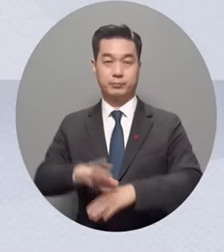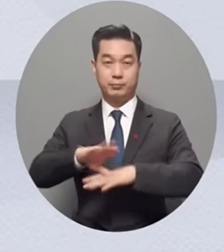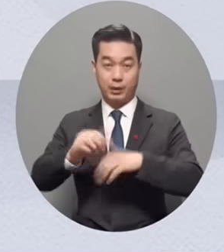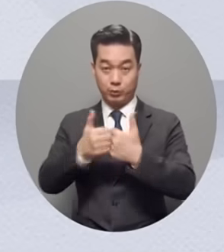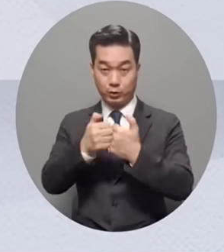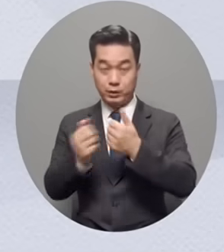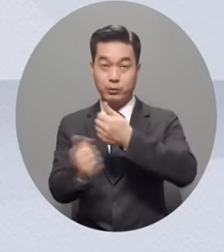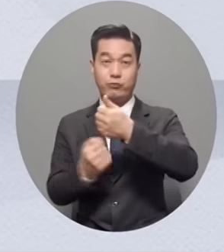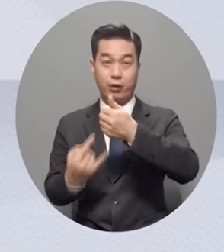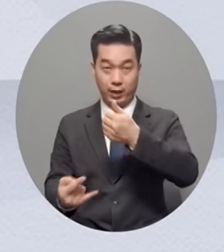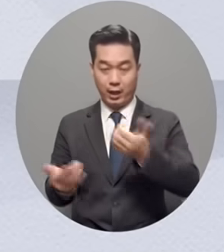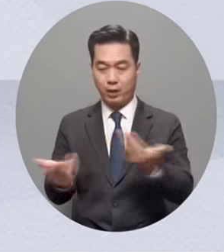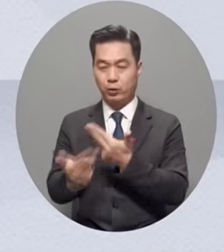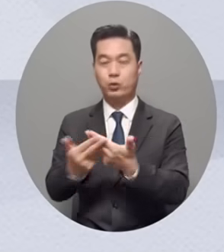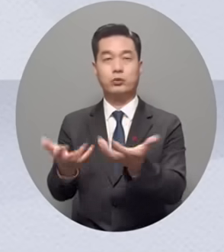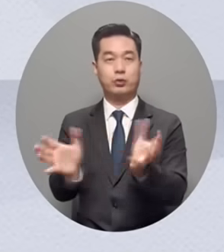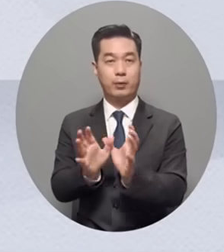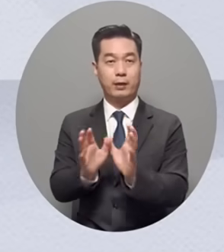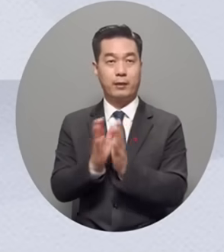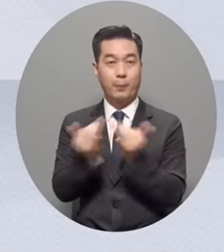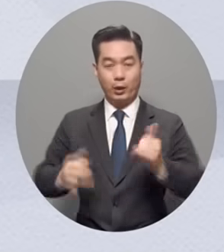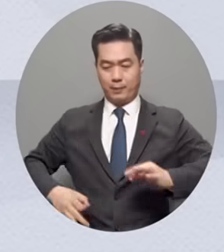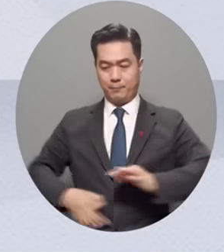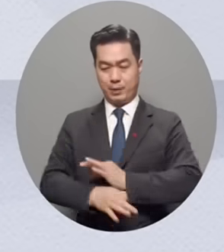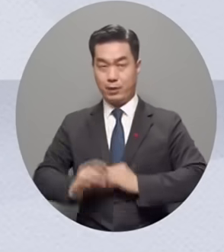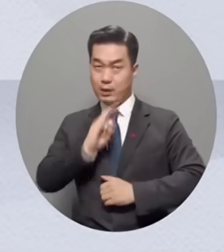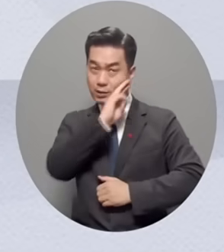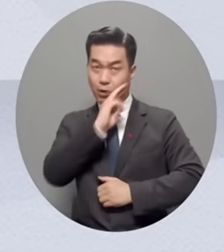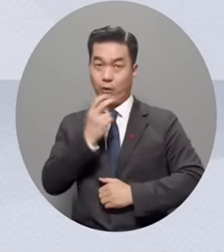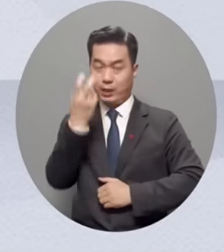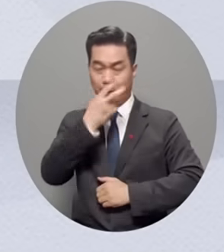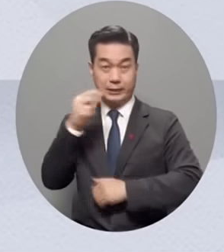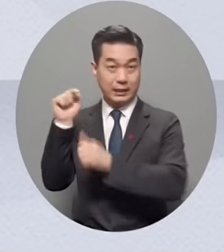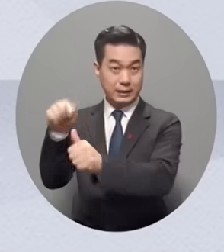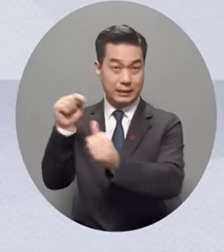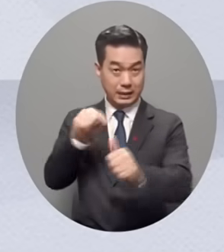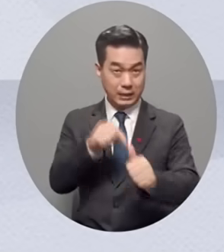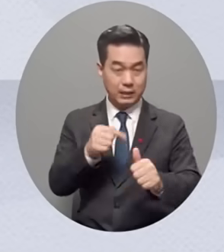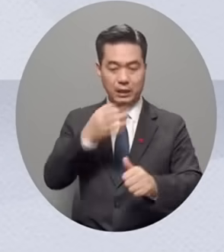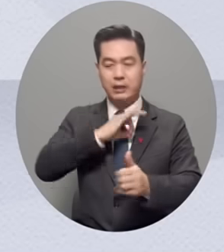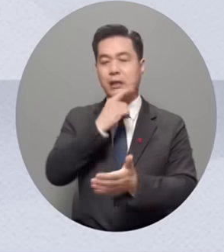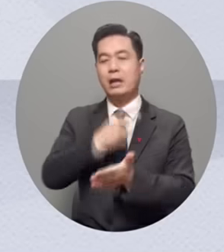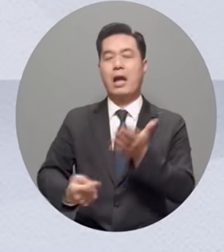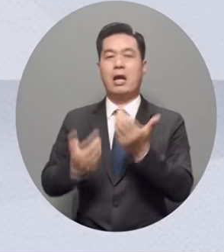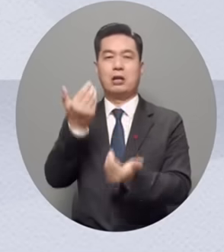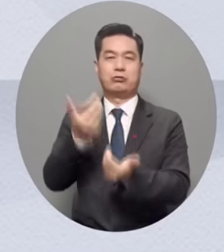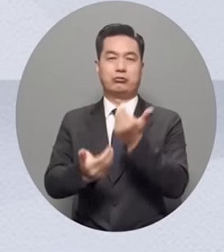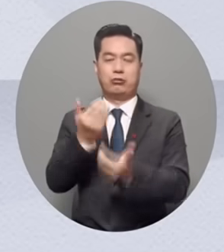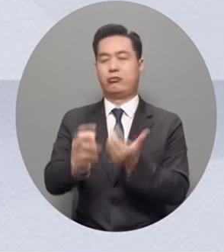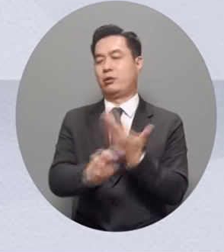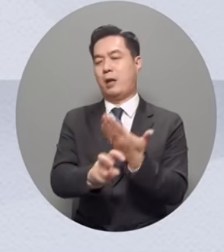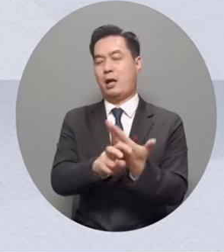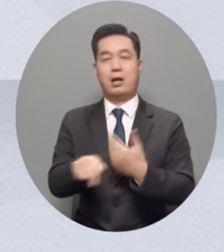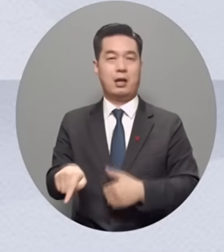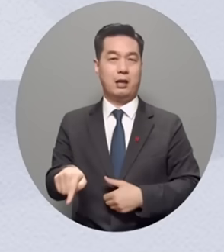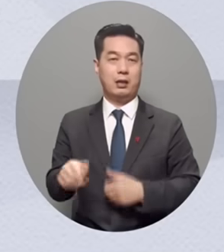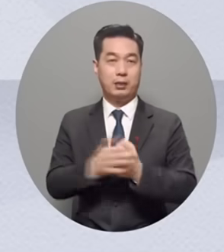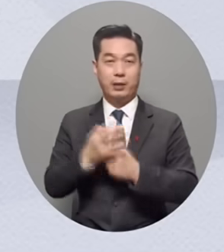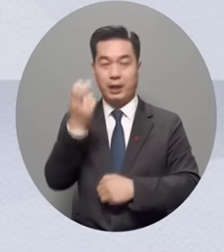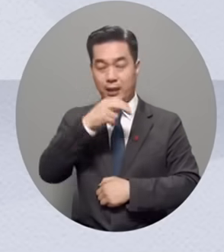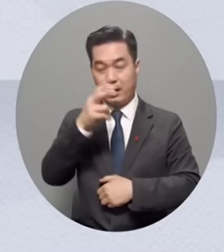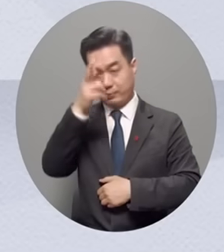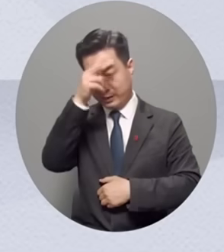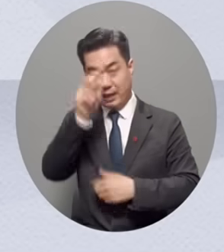노동조합은 본인의 비위 의혹과 관련된 감찰을 지시하는 것 자체가 이해충돌 방지 위반이라며 감찰의